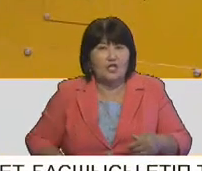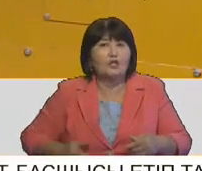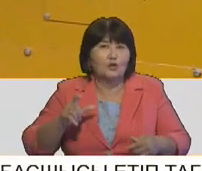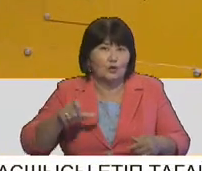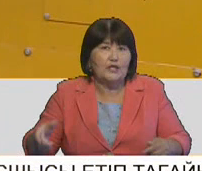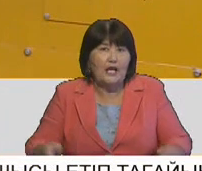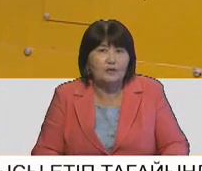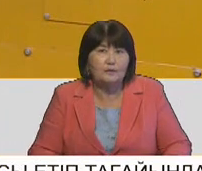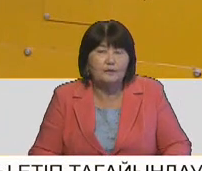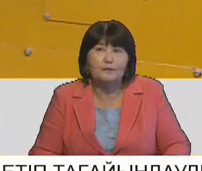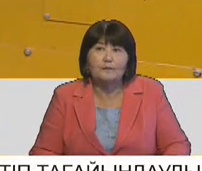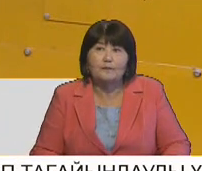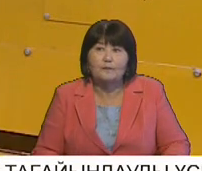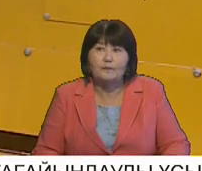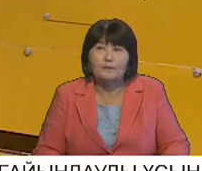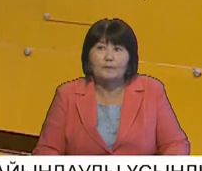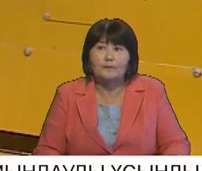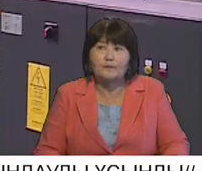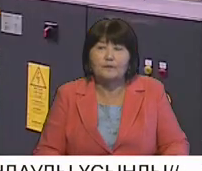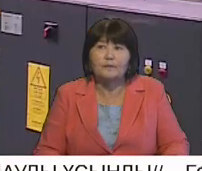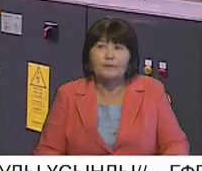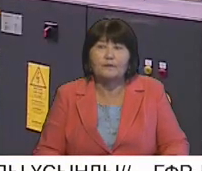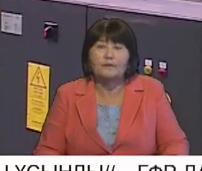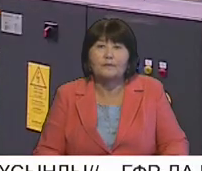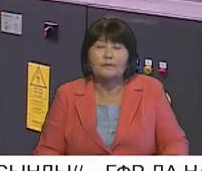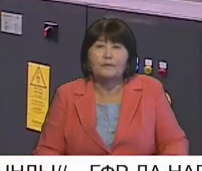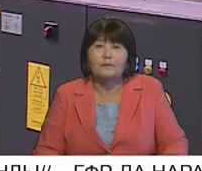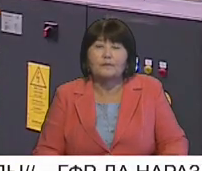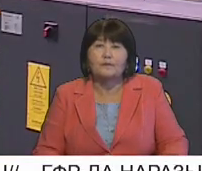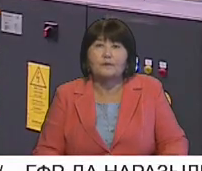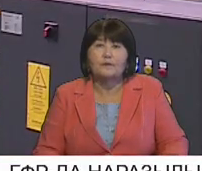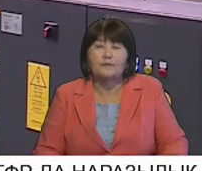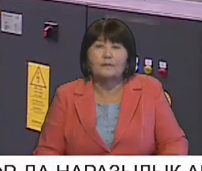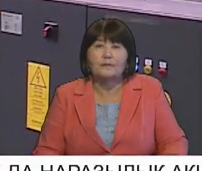тұрғындар. Қозы көрпеш Асыраулы үшін Шымахан Фергебан Жәукенбаев, Қызылорда телеарнасы.